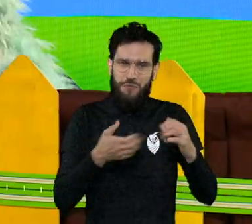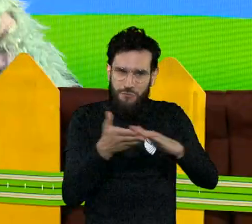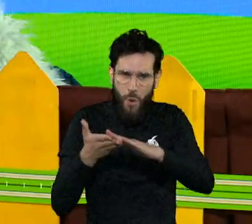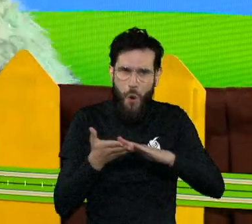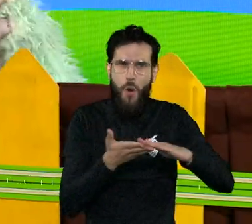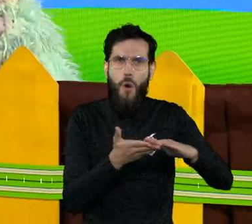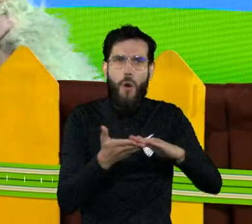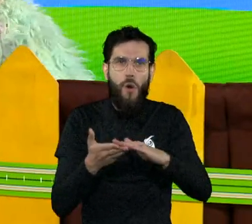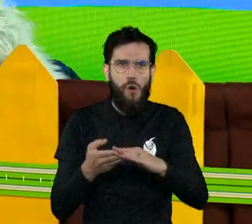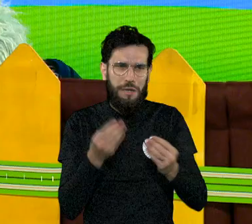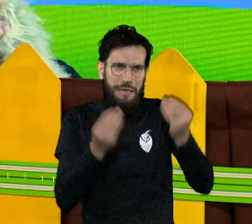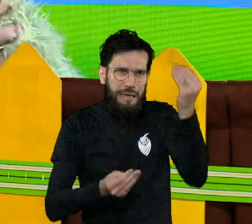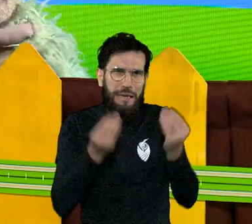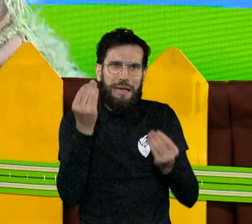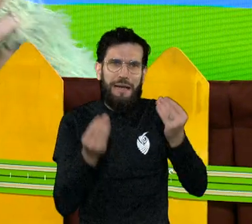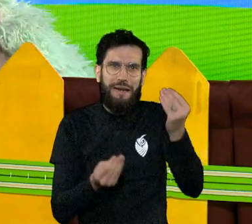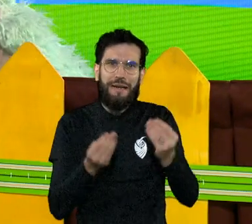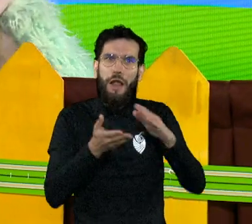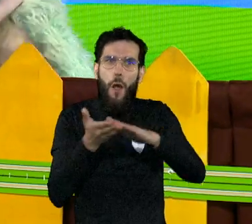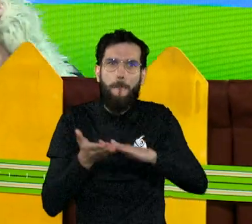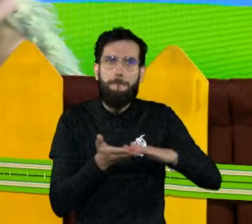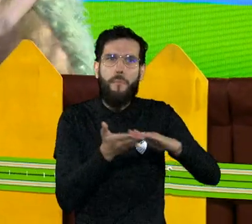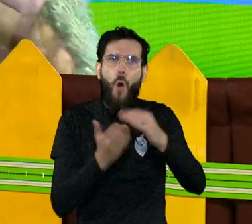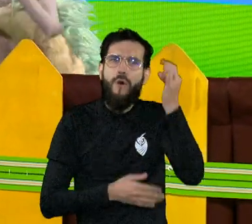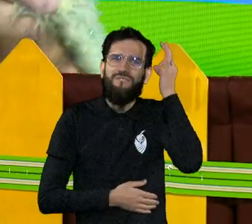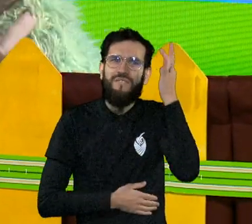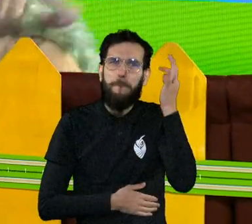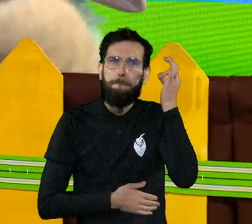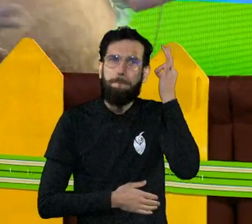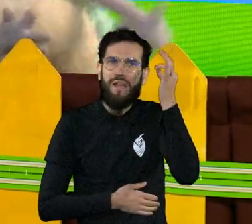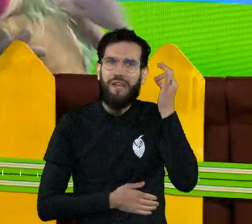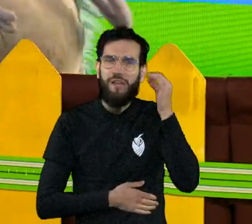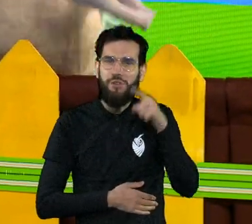a vymýšľali, veselo sa